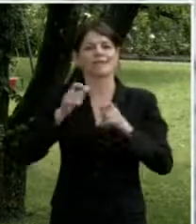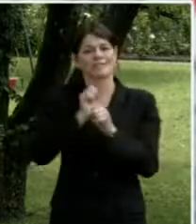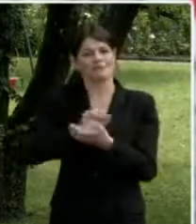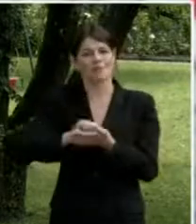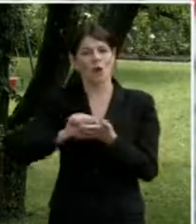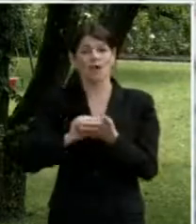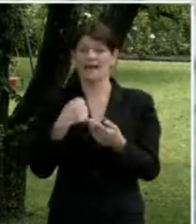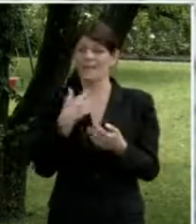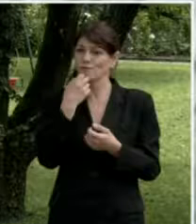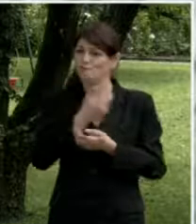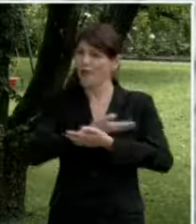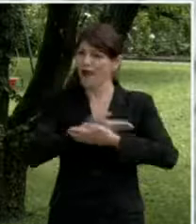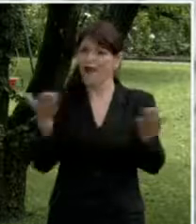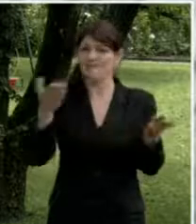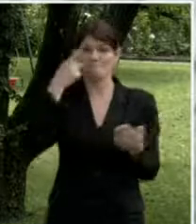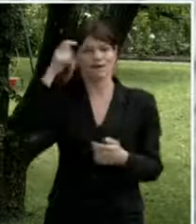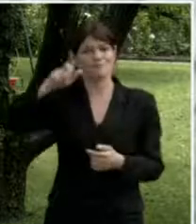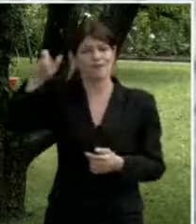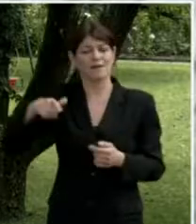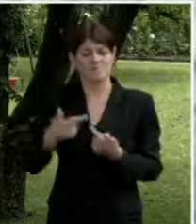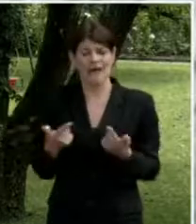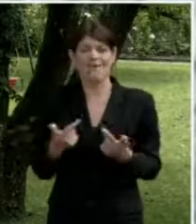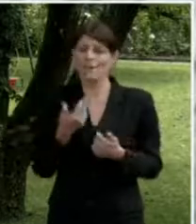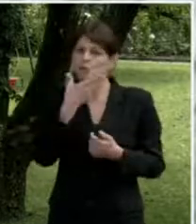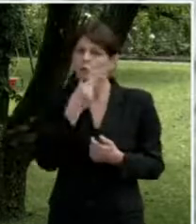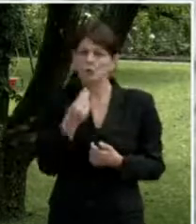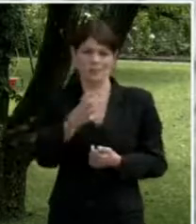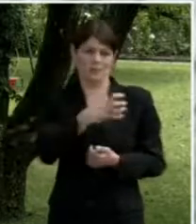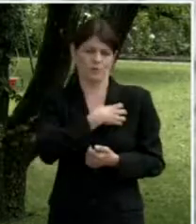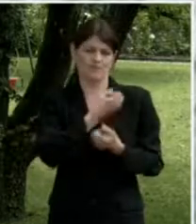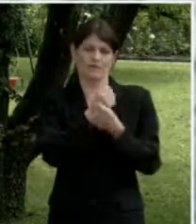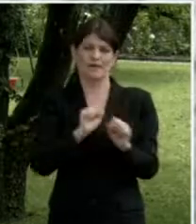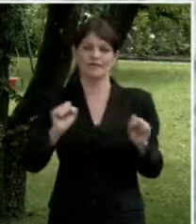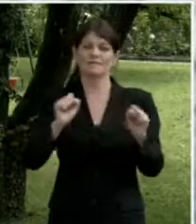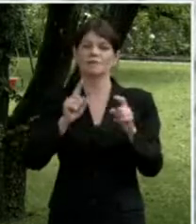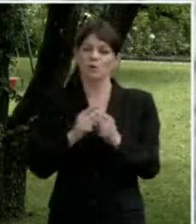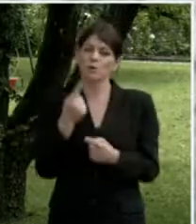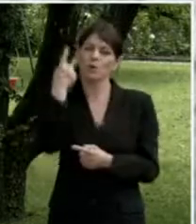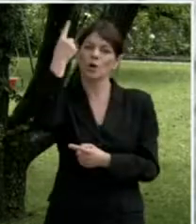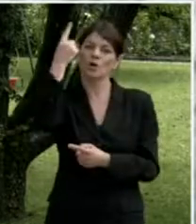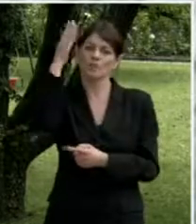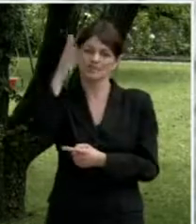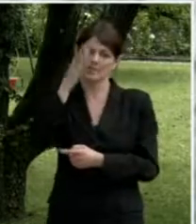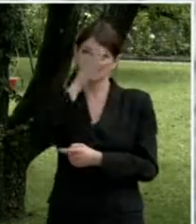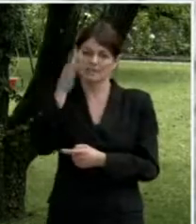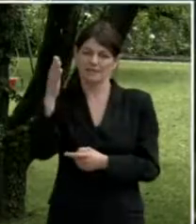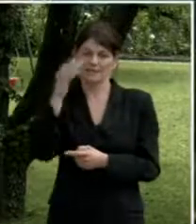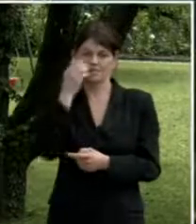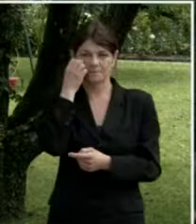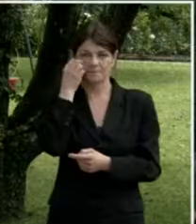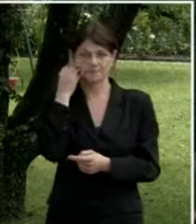wünsche allen Menschen im Lande ein schönes Fürstenfest und Gottes Segen.